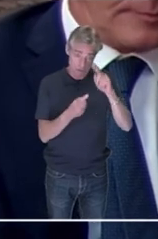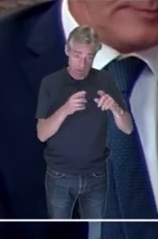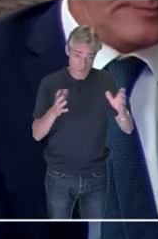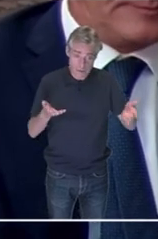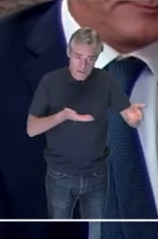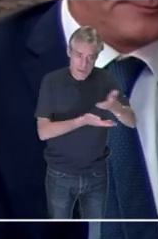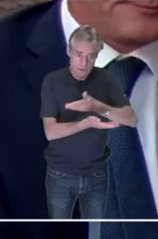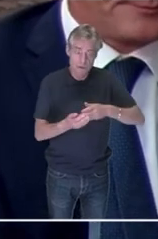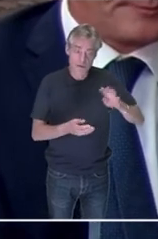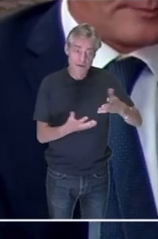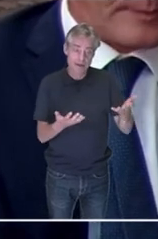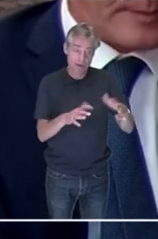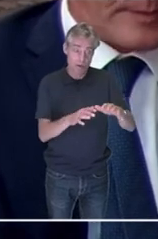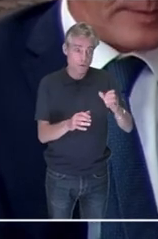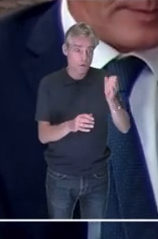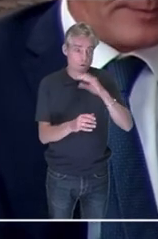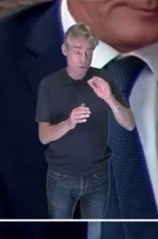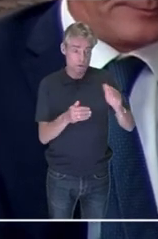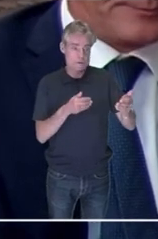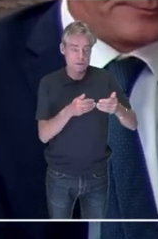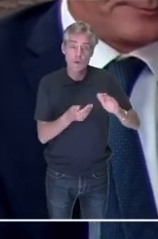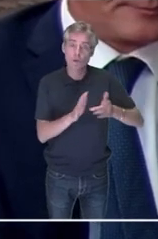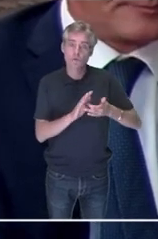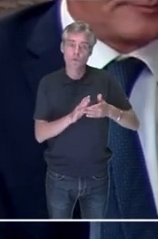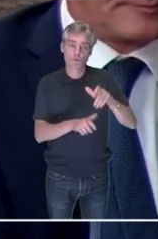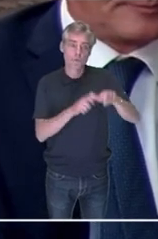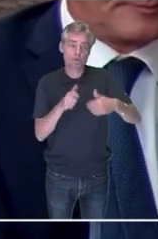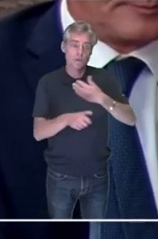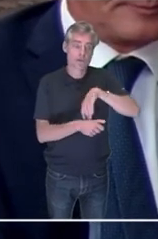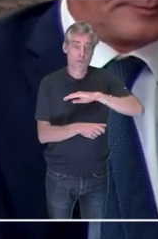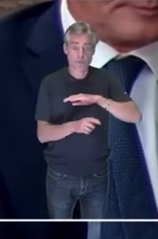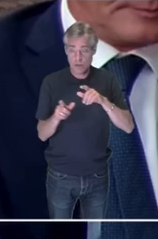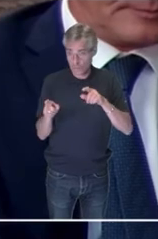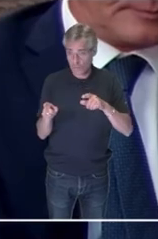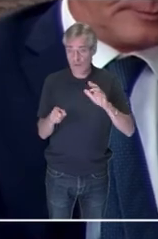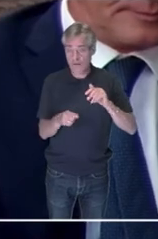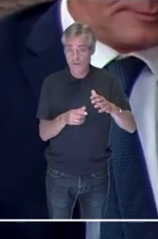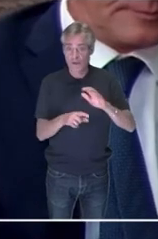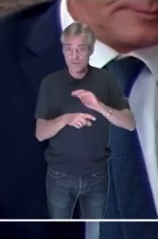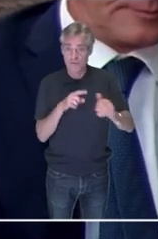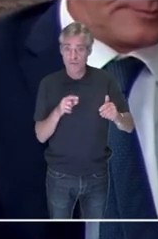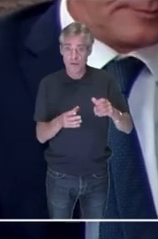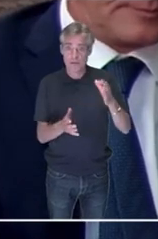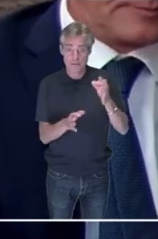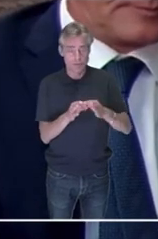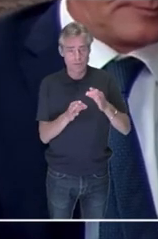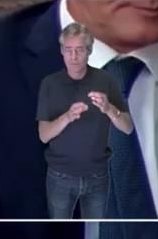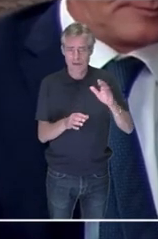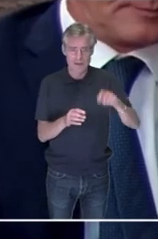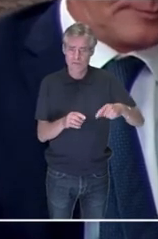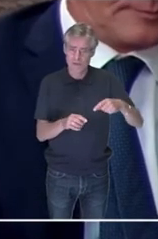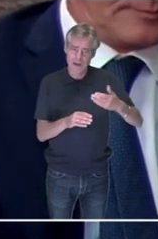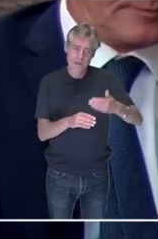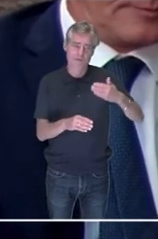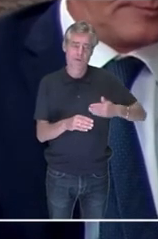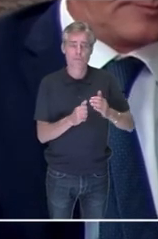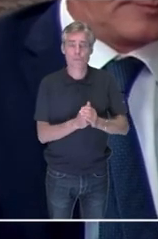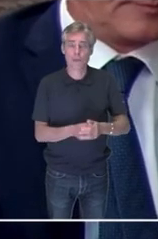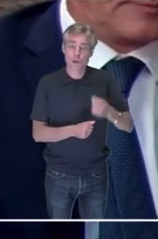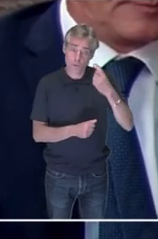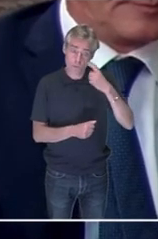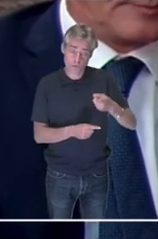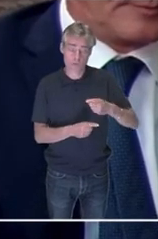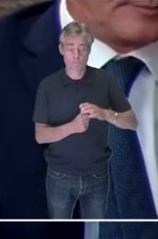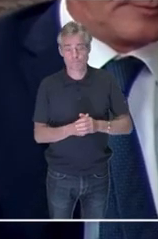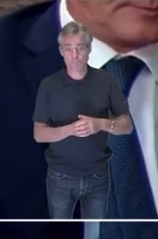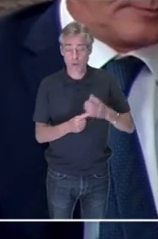y ait une réunion en urgence de l'ensemble des acteurs, celle que vous vous apprêtez à faire en septembre. Nous pensons